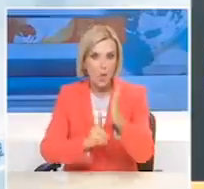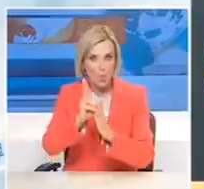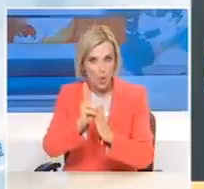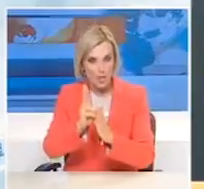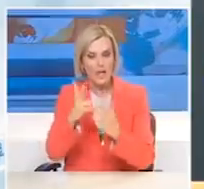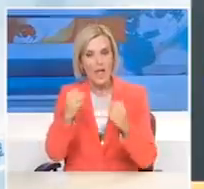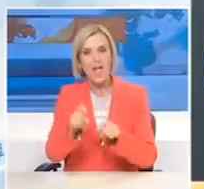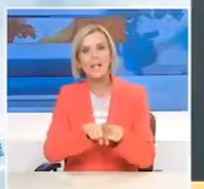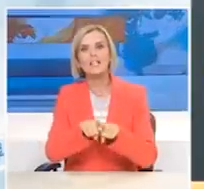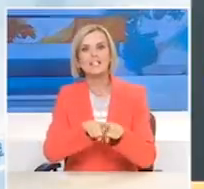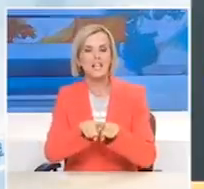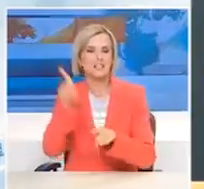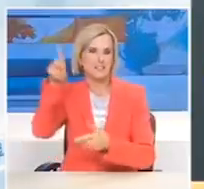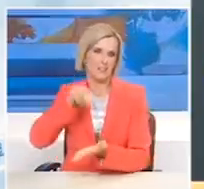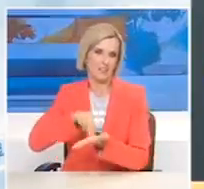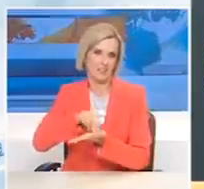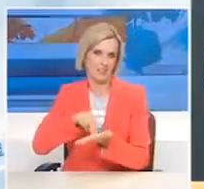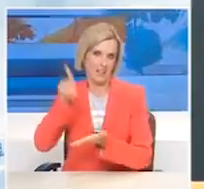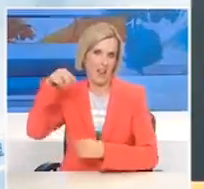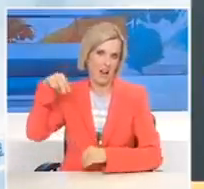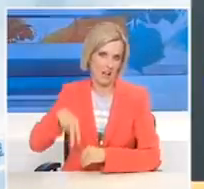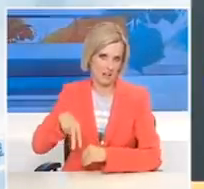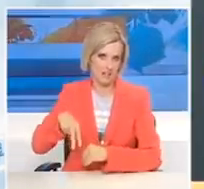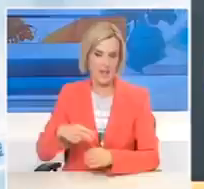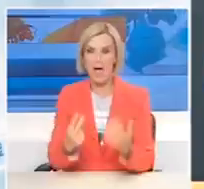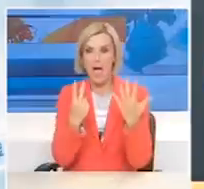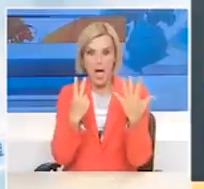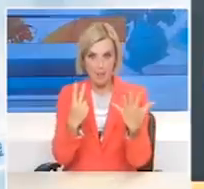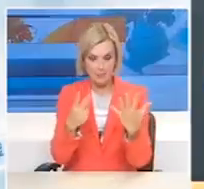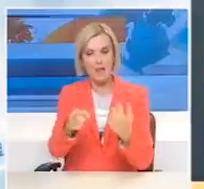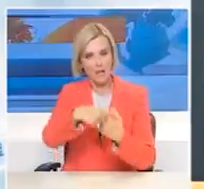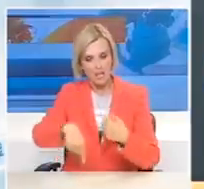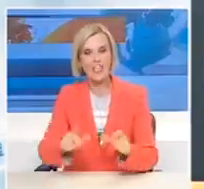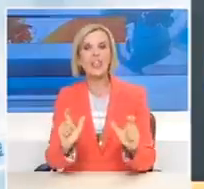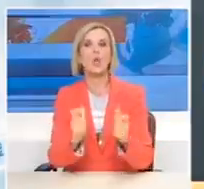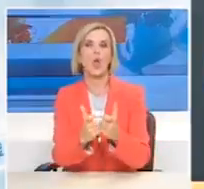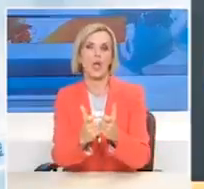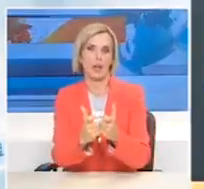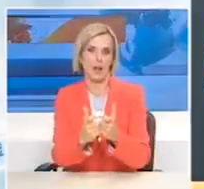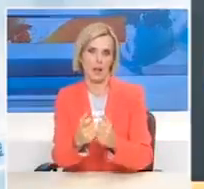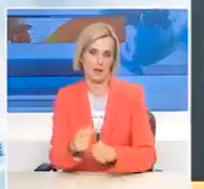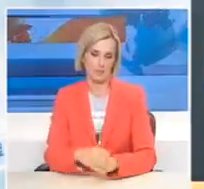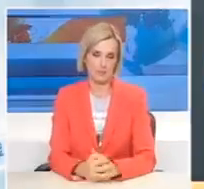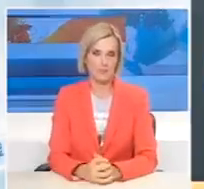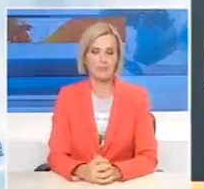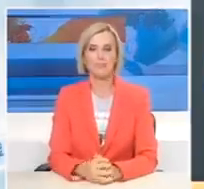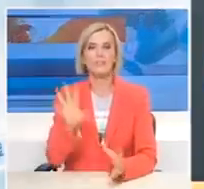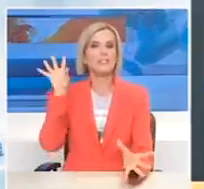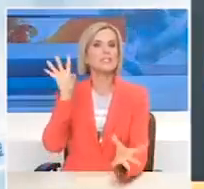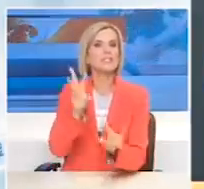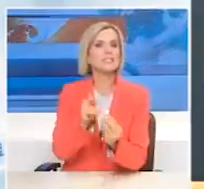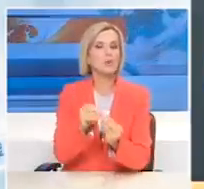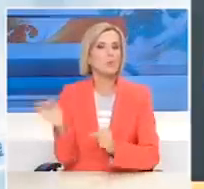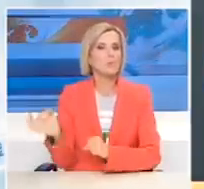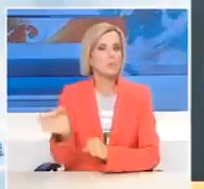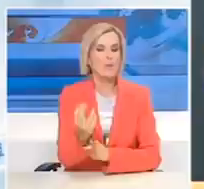αφορούν στη ροή κρούσματων σε ευάλωτες ομάδες. Τα 7 μάλιστα αφορούσαν μέλη της ίδιας οικογένειας. Ο συνολικός αριθμός των